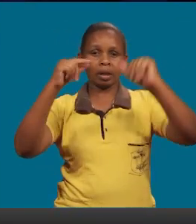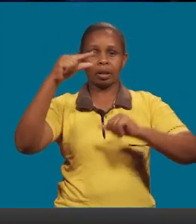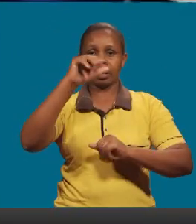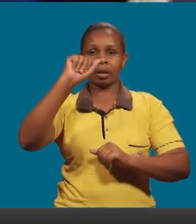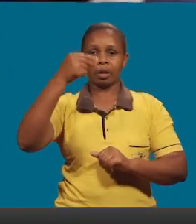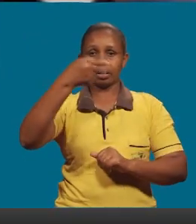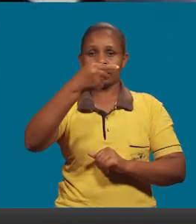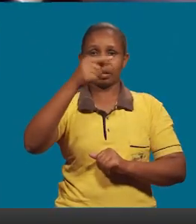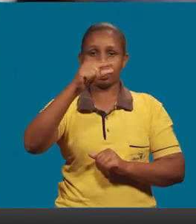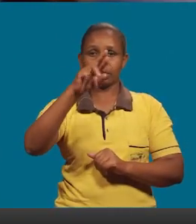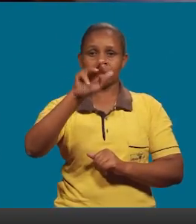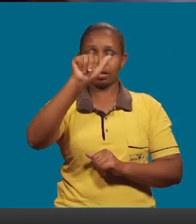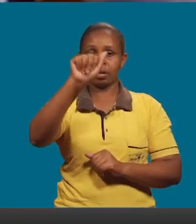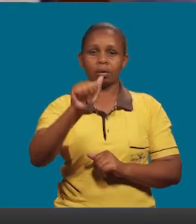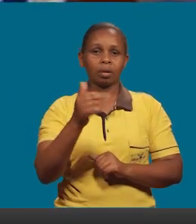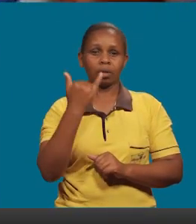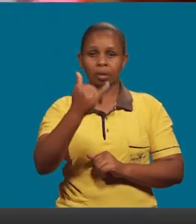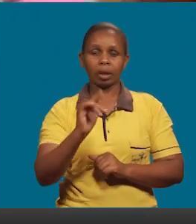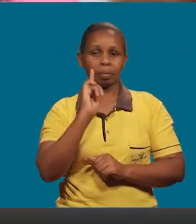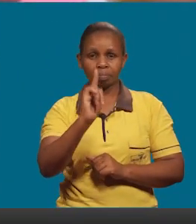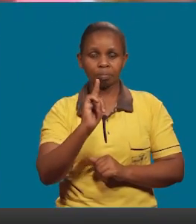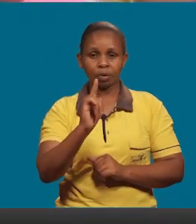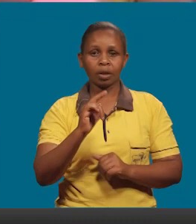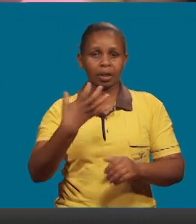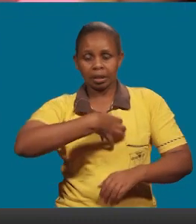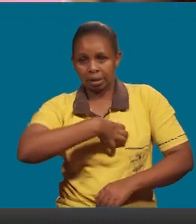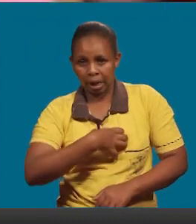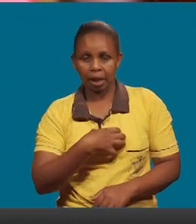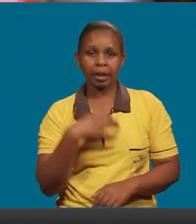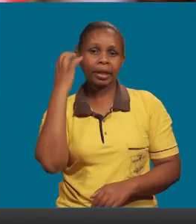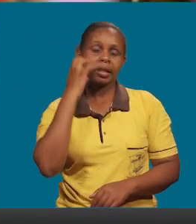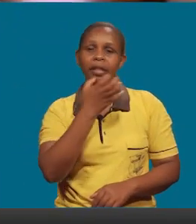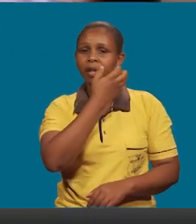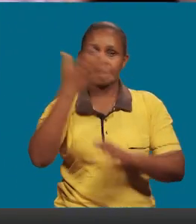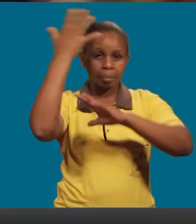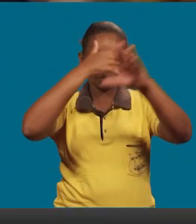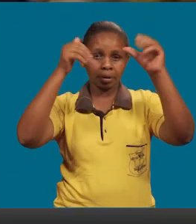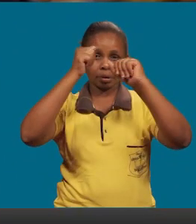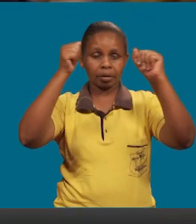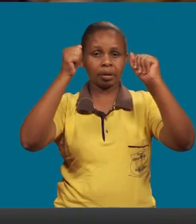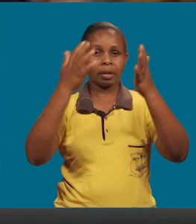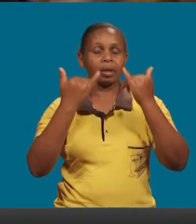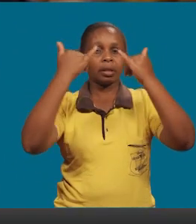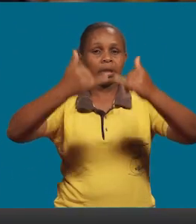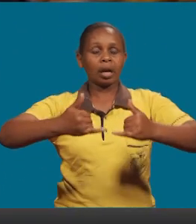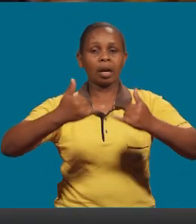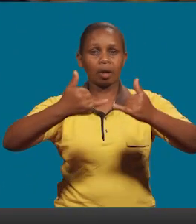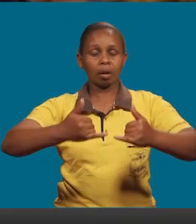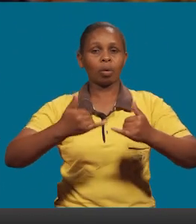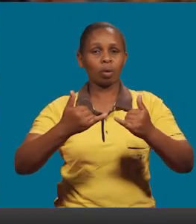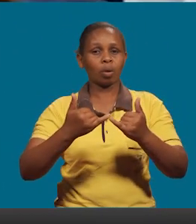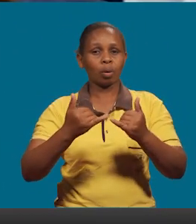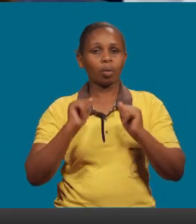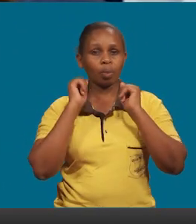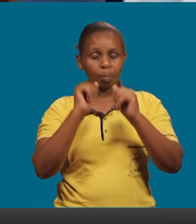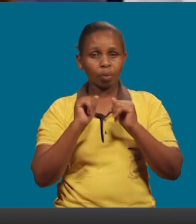Kidole cha naibu wa rais Rigathi Gachagua kinapoendelea kumnyoshea rais mstaafu Uhuru Kenyatta. Rigathi